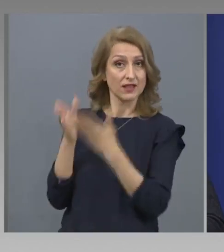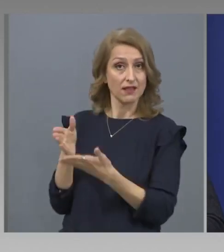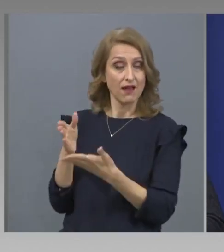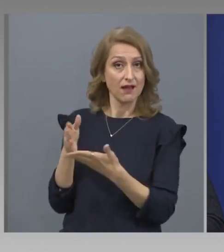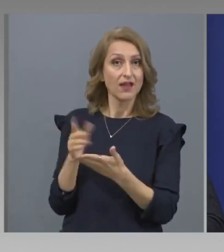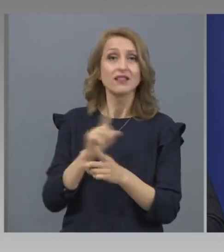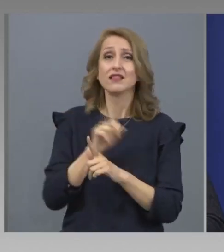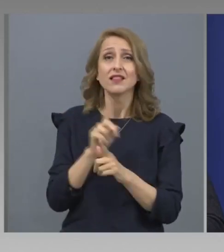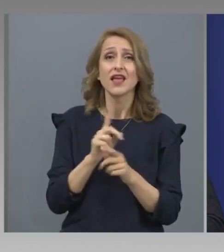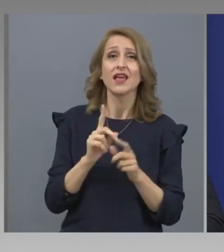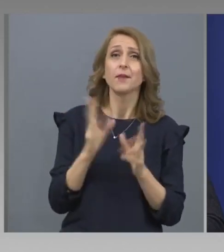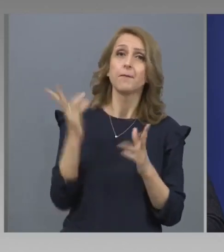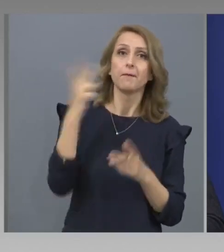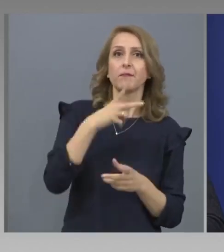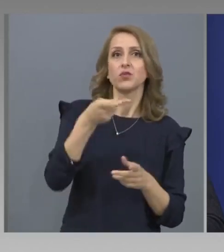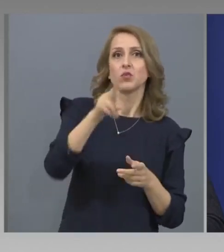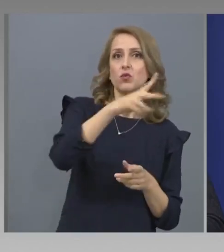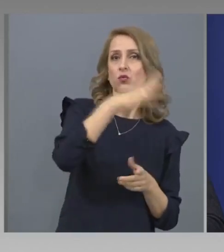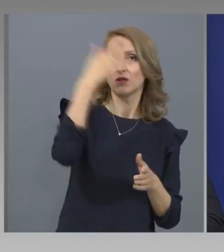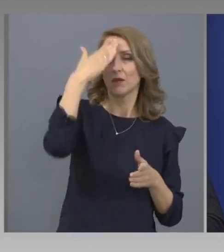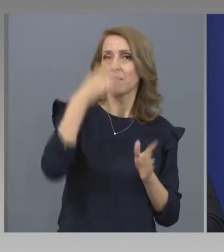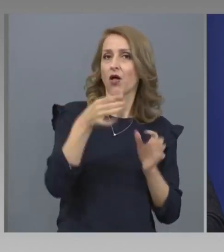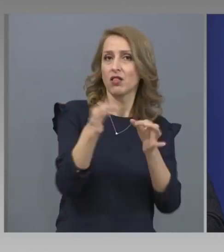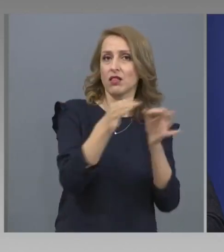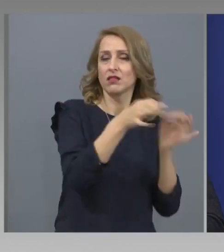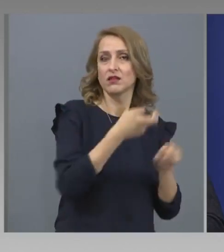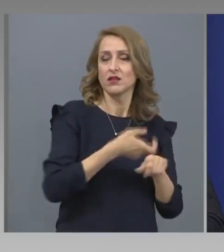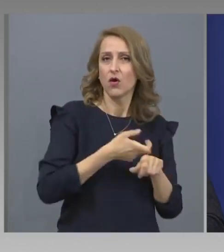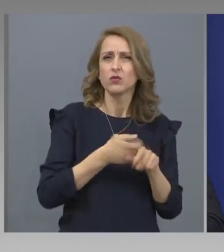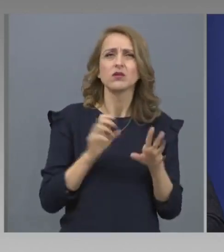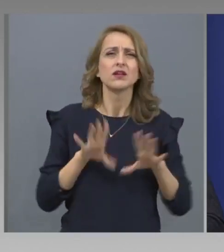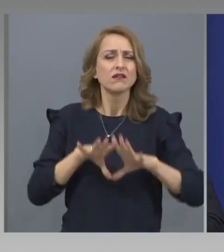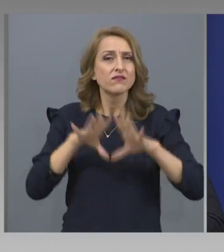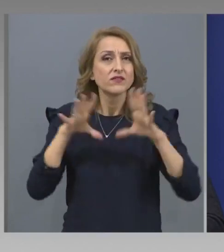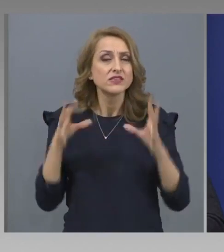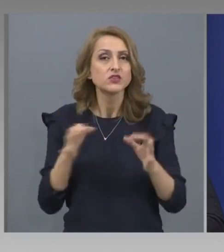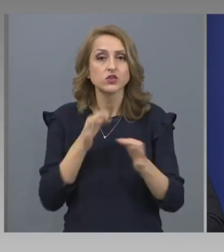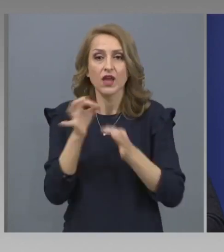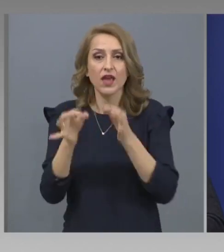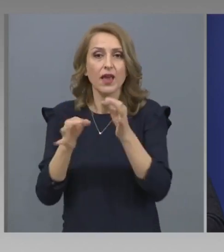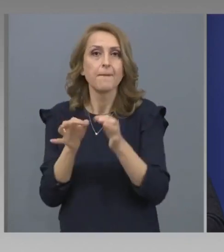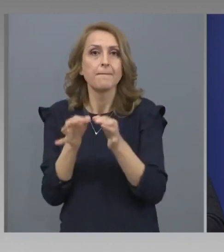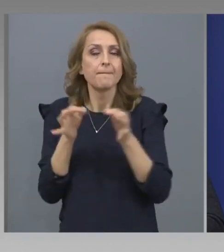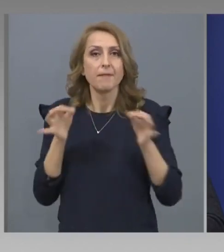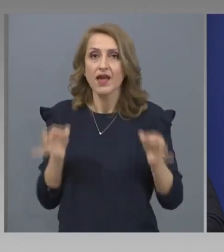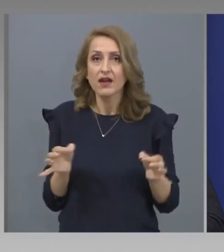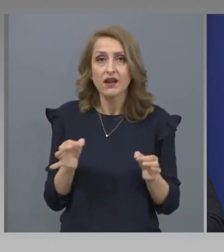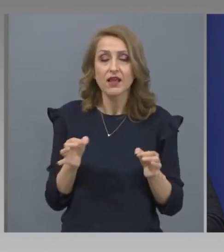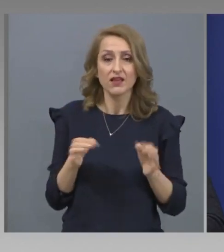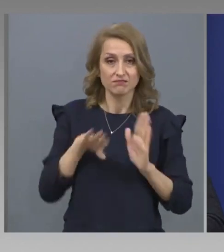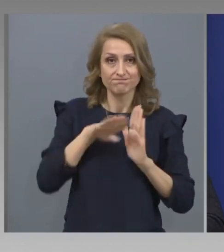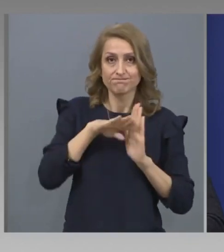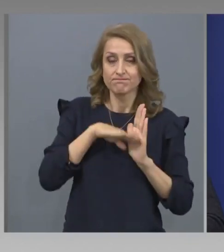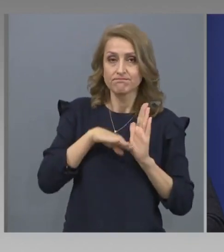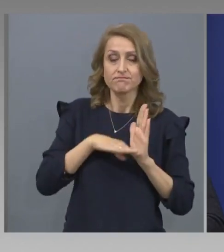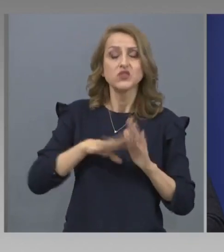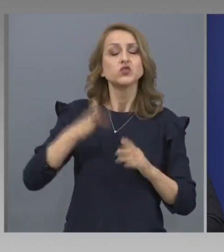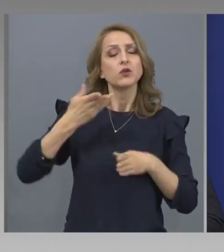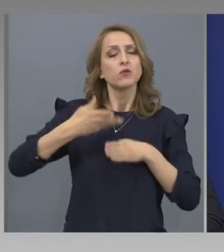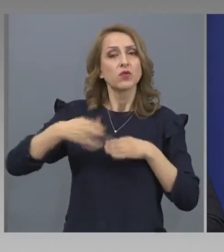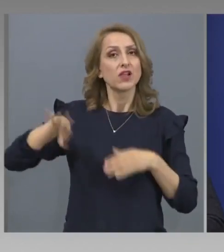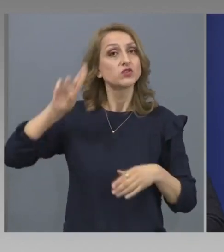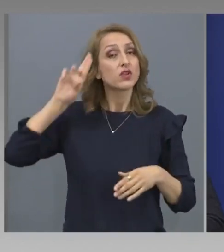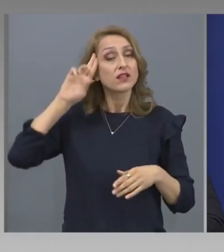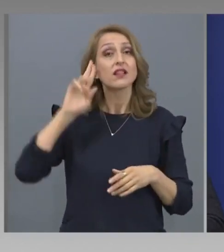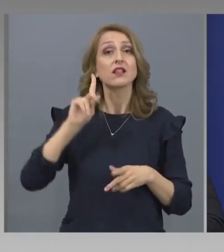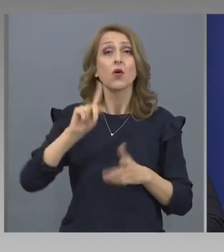Всички противоепидемични мерки, които се изпълняват до сега, ще продължат да се изпълняват и за бъдеще при